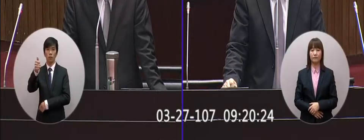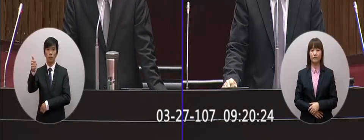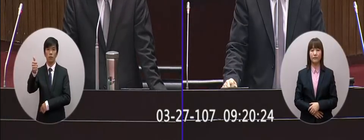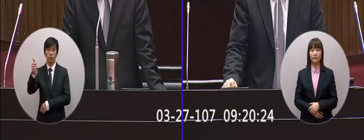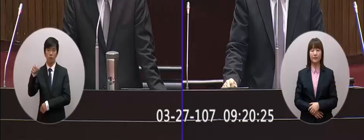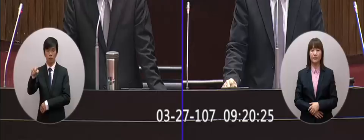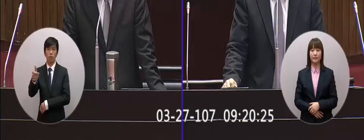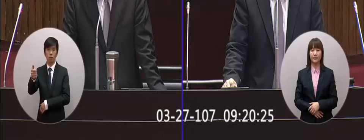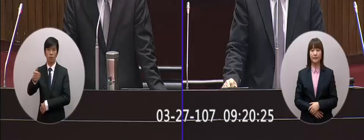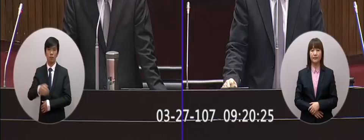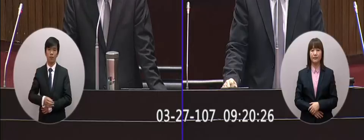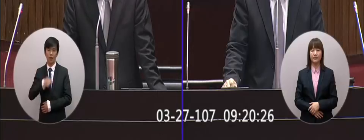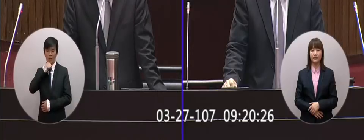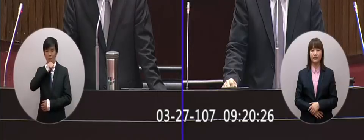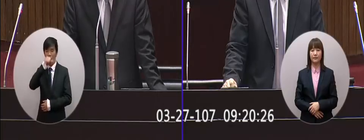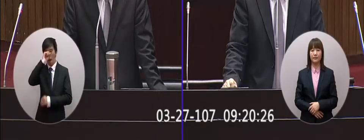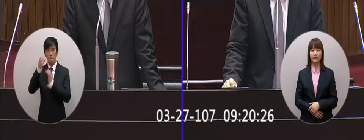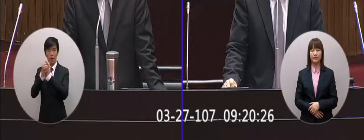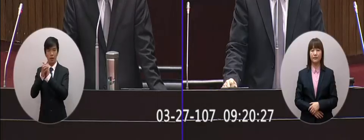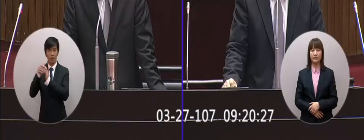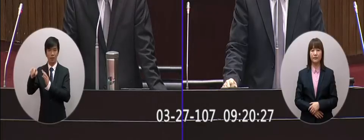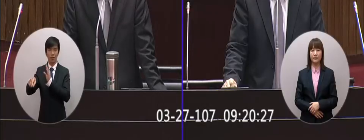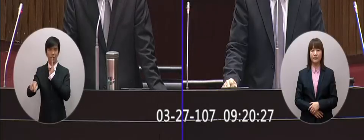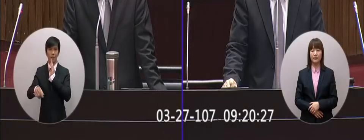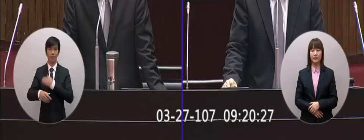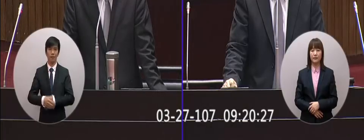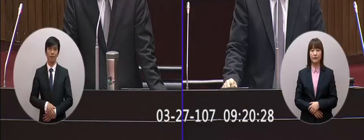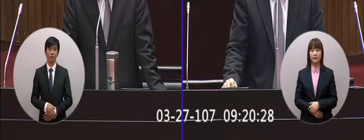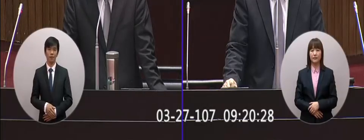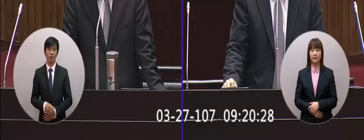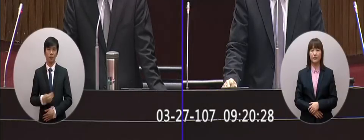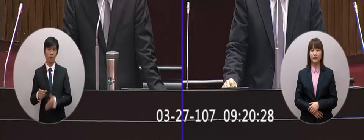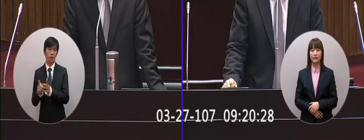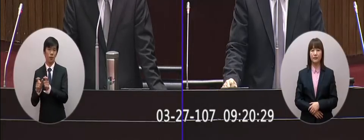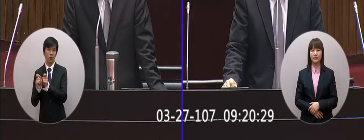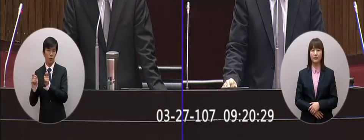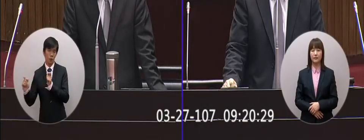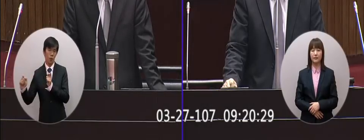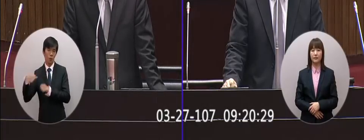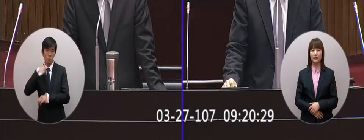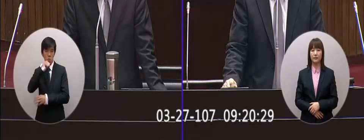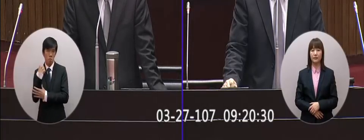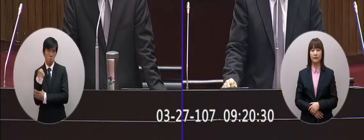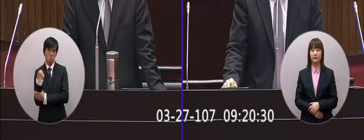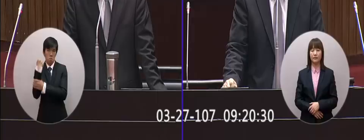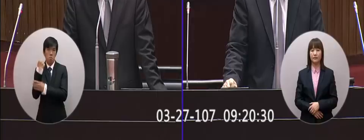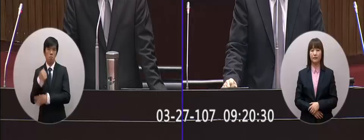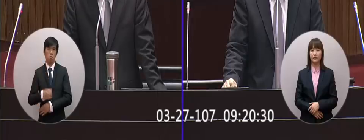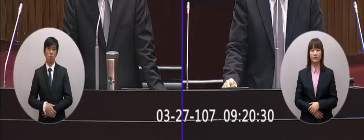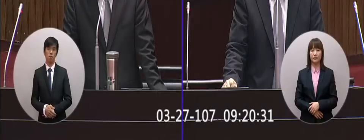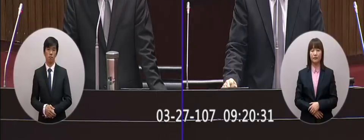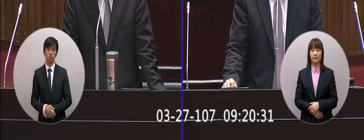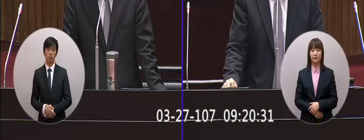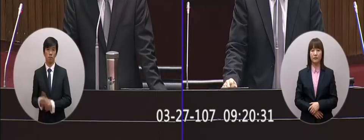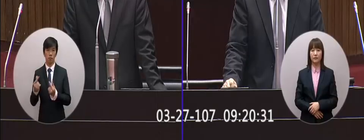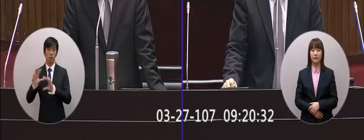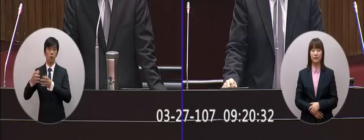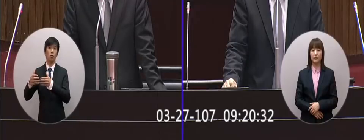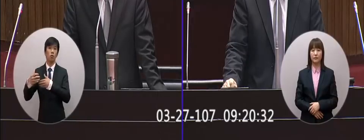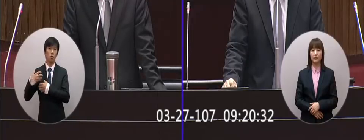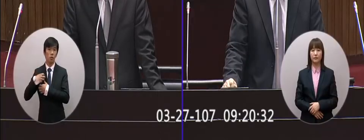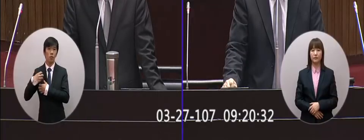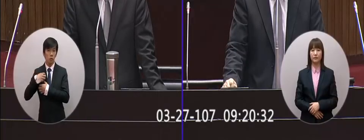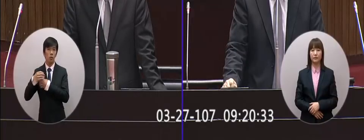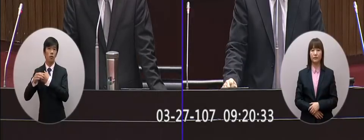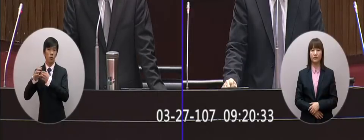真的是台湾的好朋友，长期以来，相当支持台湾，不管是在国防、在外交